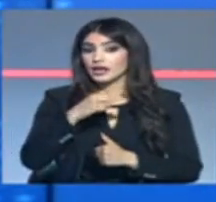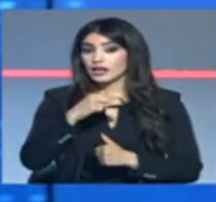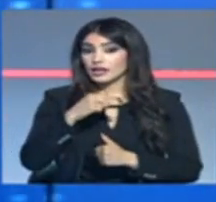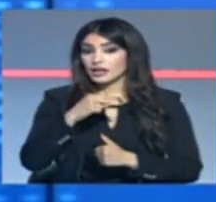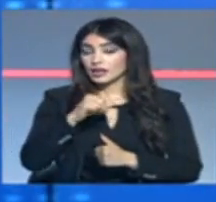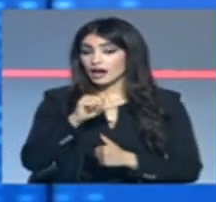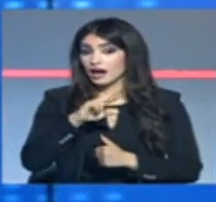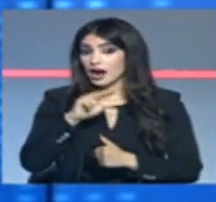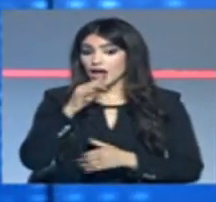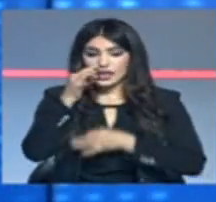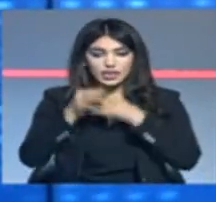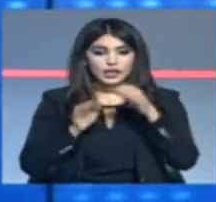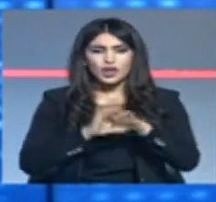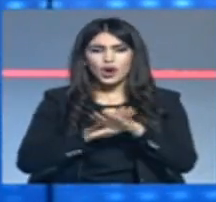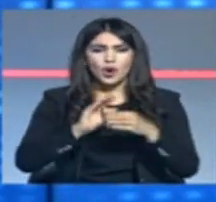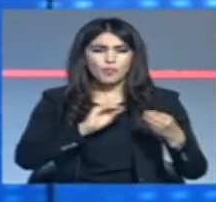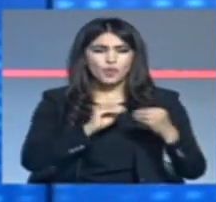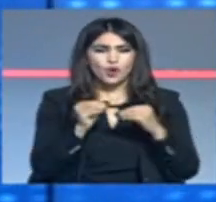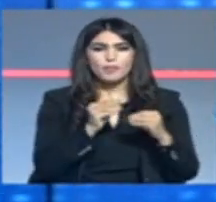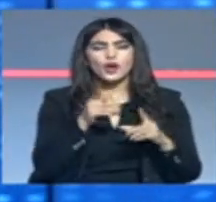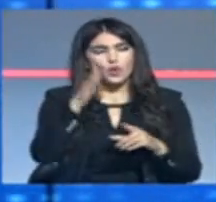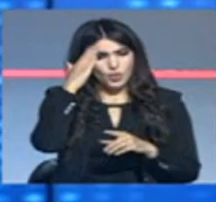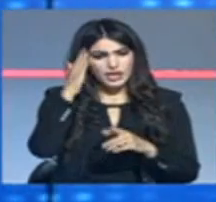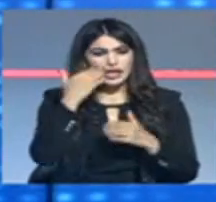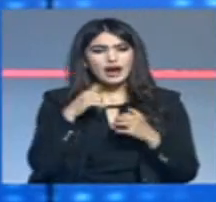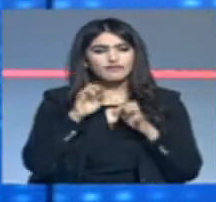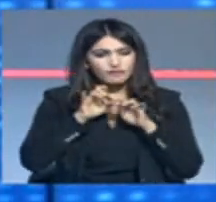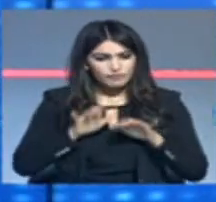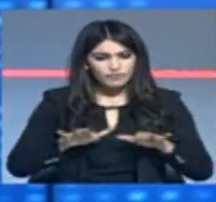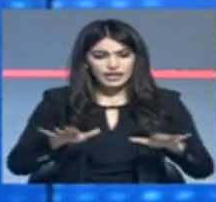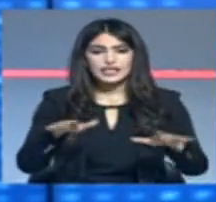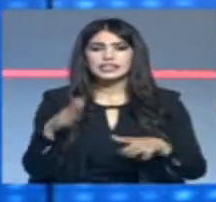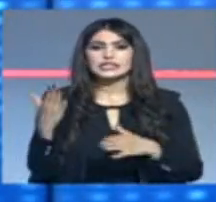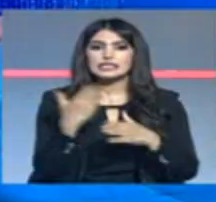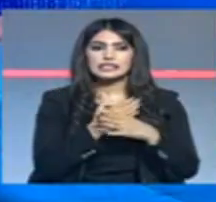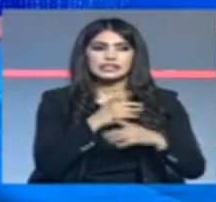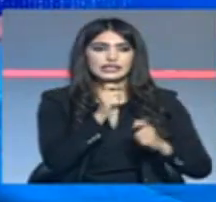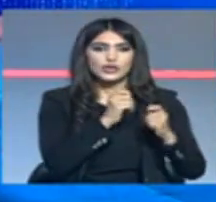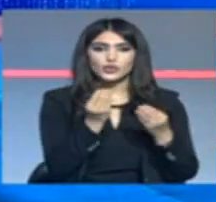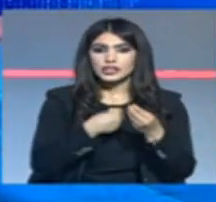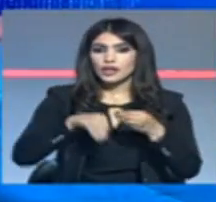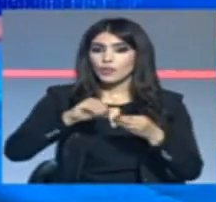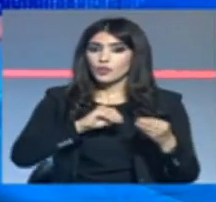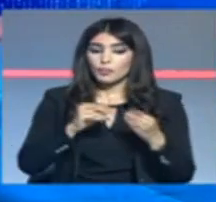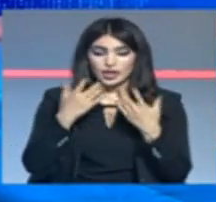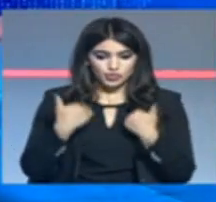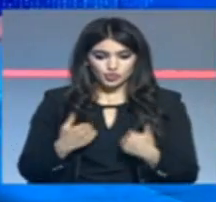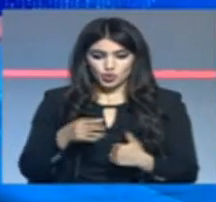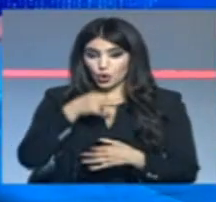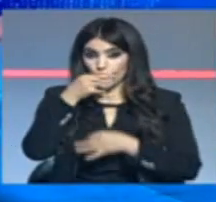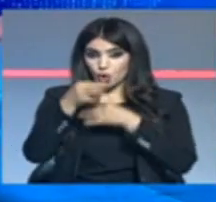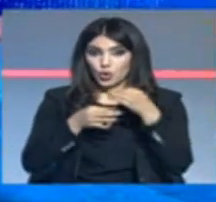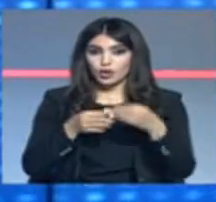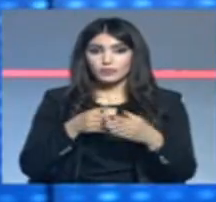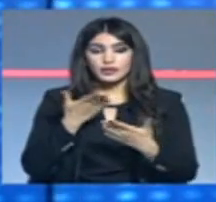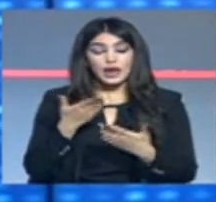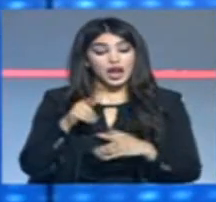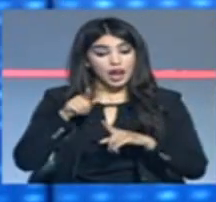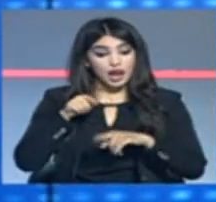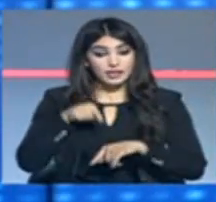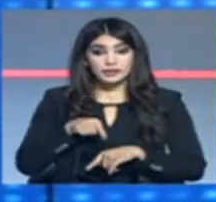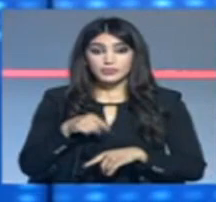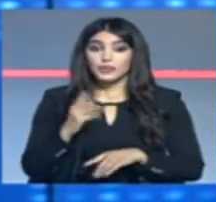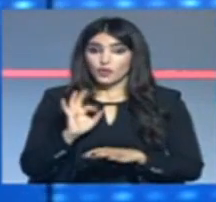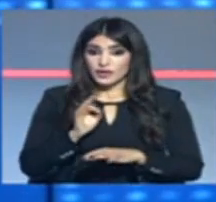شفنا القضية. القضية متشعبة هي، راهو نعرفوا إحنا في تونس كي تدخل ساعات السياسة في حاجة تزيد تعقدها. انا شو نقول يلزم ضبط النفس. احنا